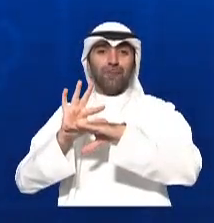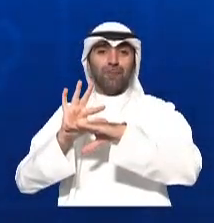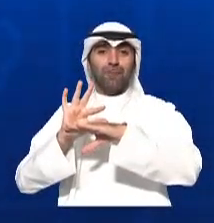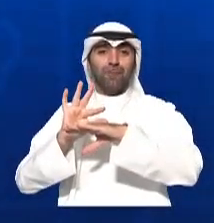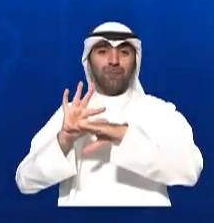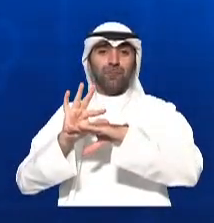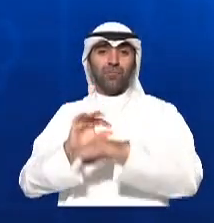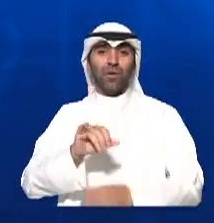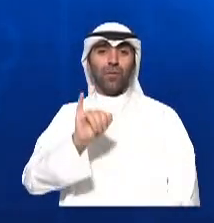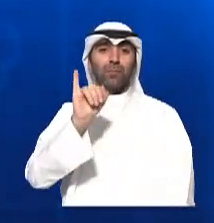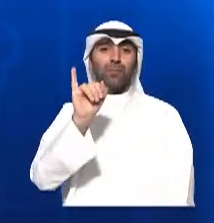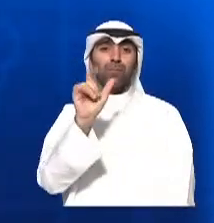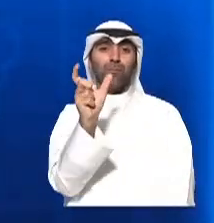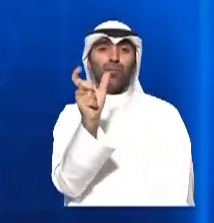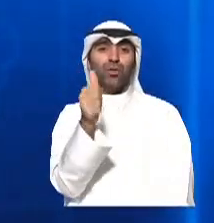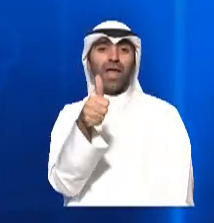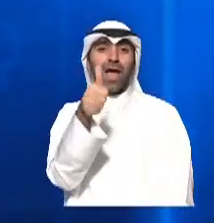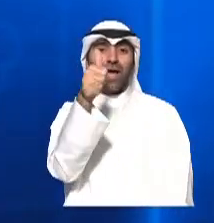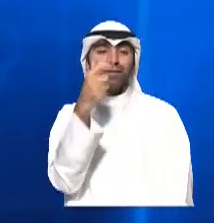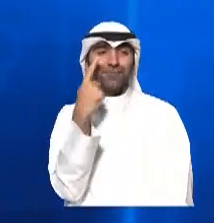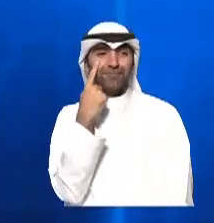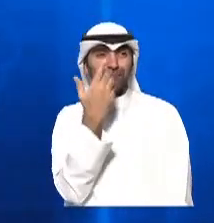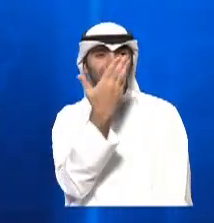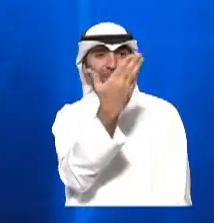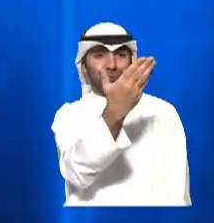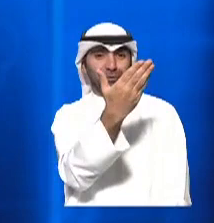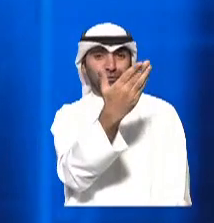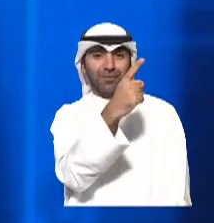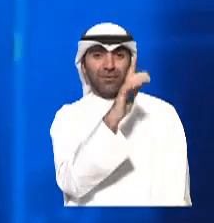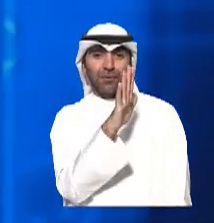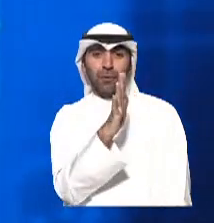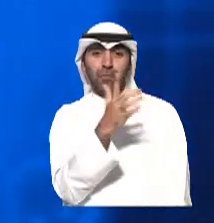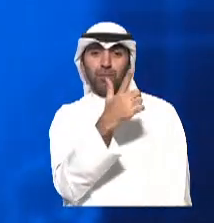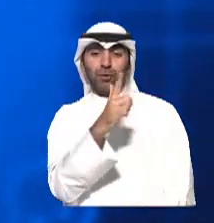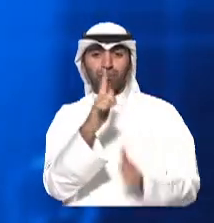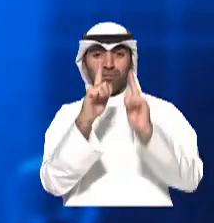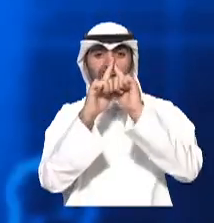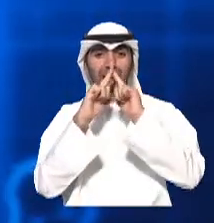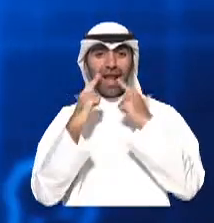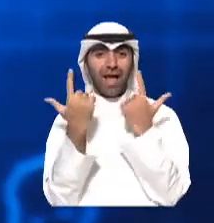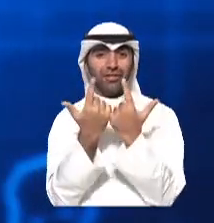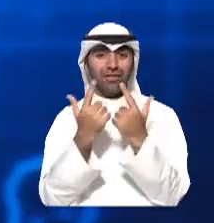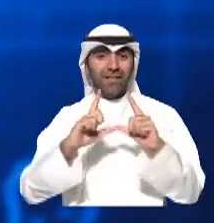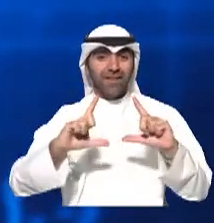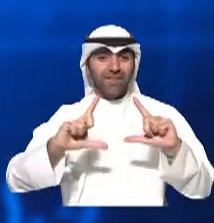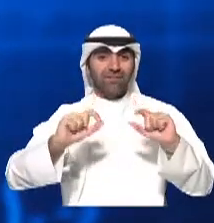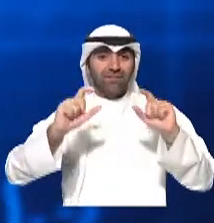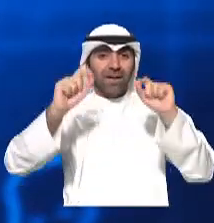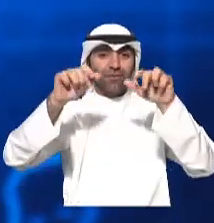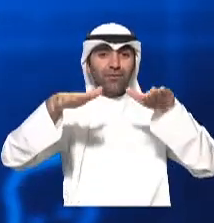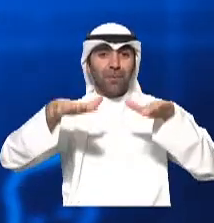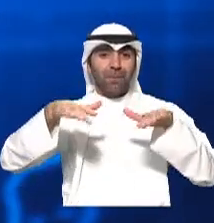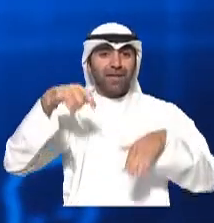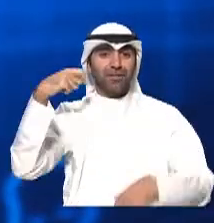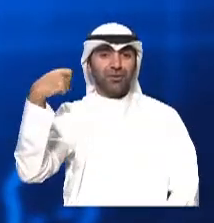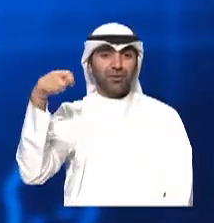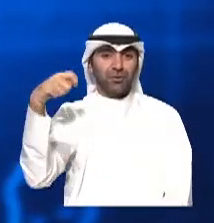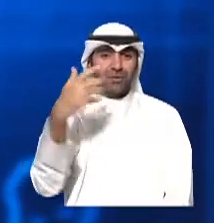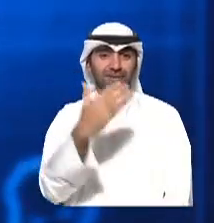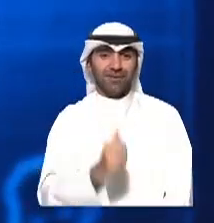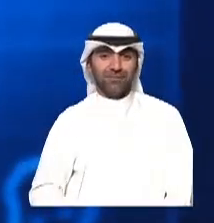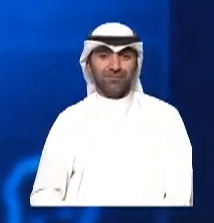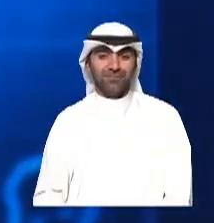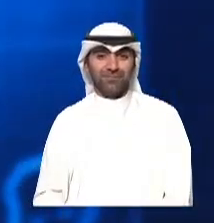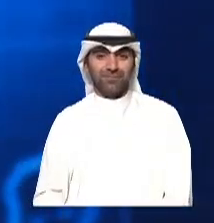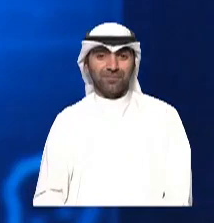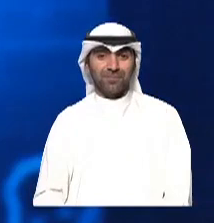الإكلينيكية والحساسية وعضو لجنة لقاح كوفيد-19 بوزارة الصحة. دكتورة مرحبا بك